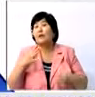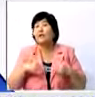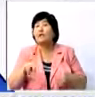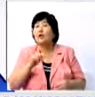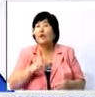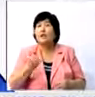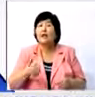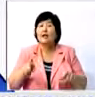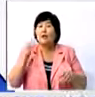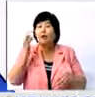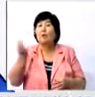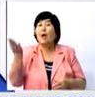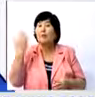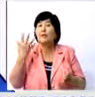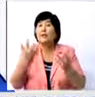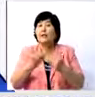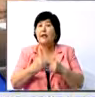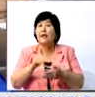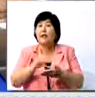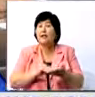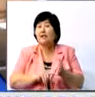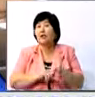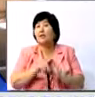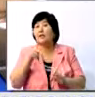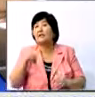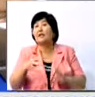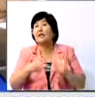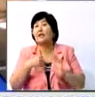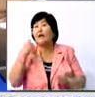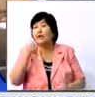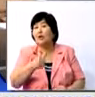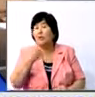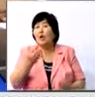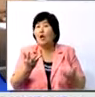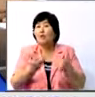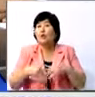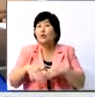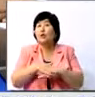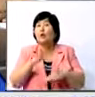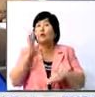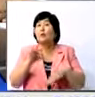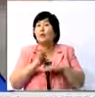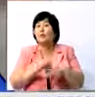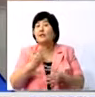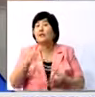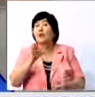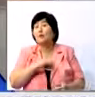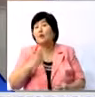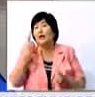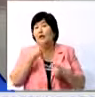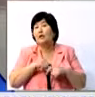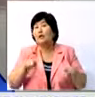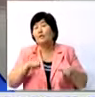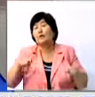работы. Напомним, предыдущая перепись проводилась в 2009 году. Подсчет населения будет проводиться с применением